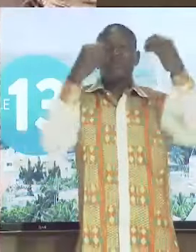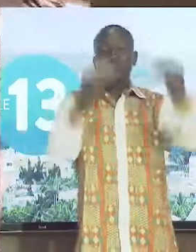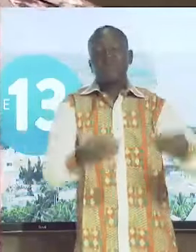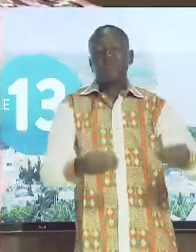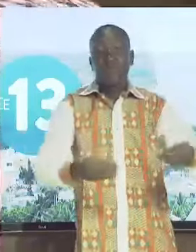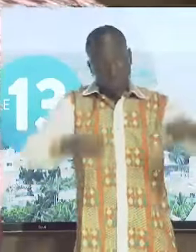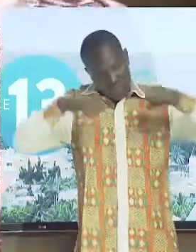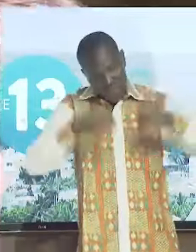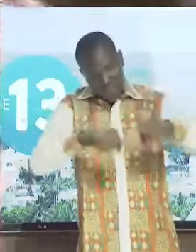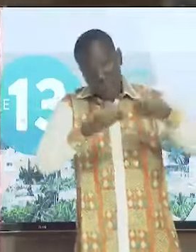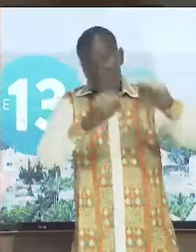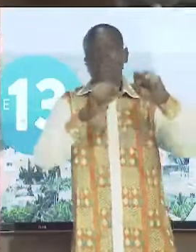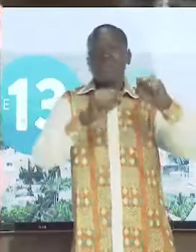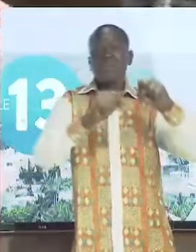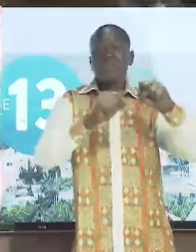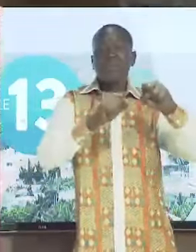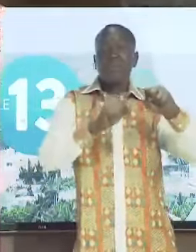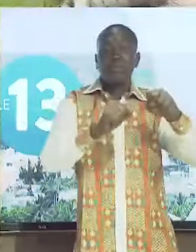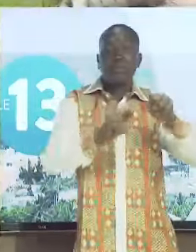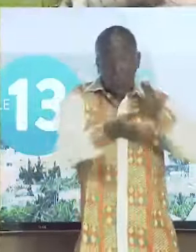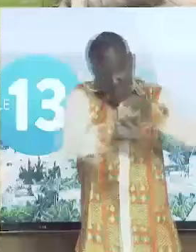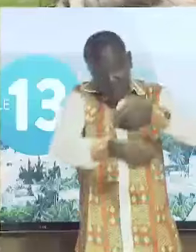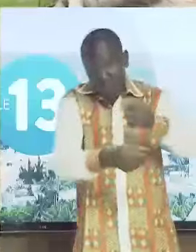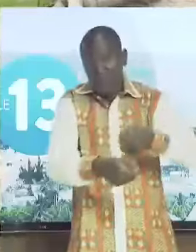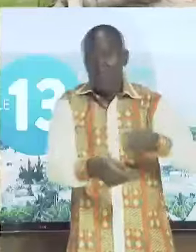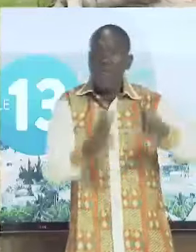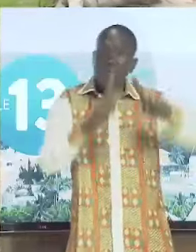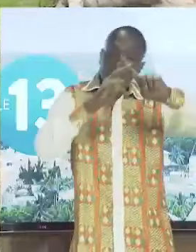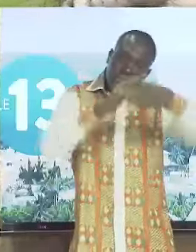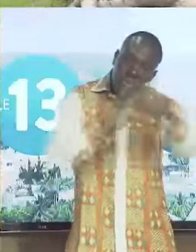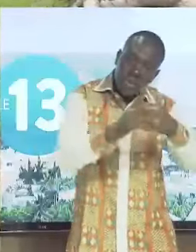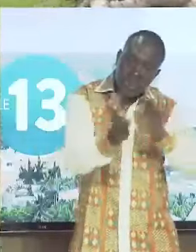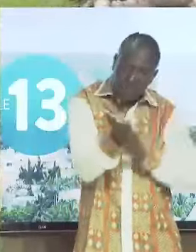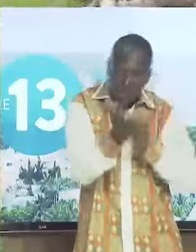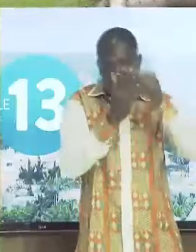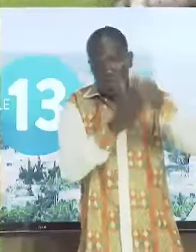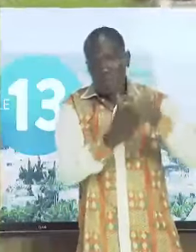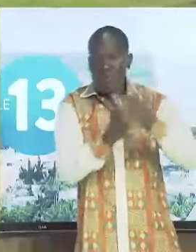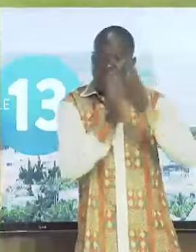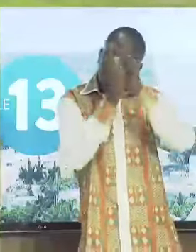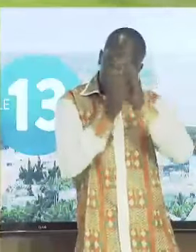machine qui est venue labourer et on a commencé à semer les riz.